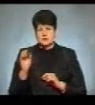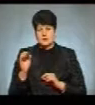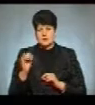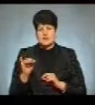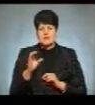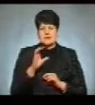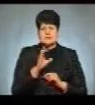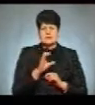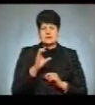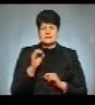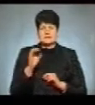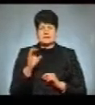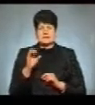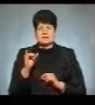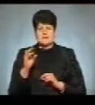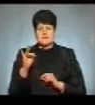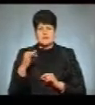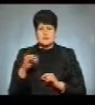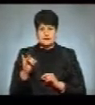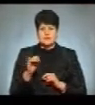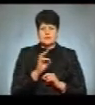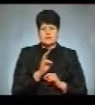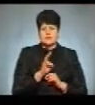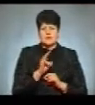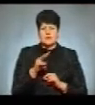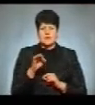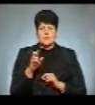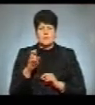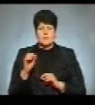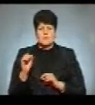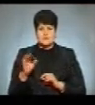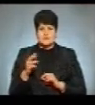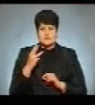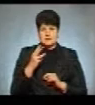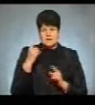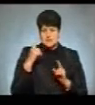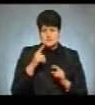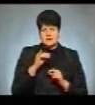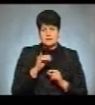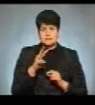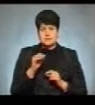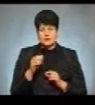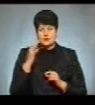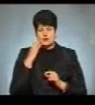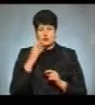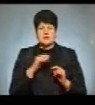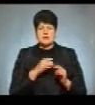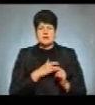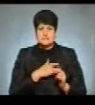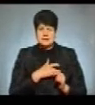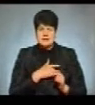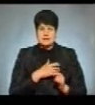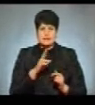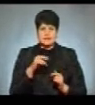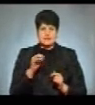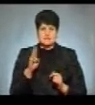Сірого, «Слоненятко Роні», Наталі Лобас, «Казка про брудне місто» та три казки Ірини Мацько, «Чорне серце», «Детектив Шерлі» та «Зламаний